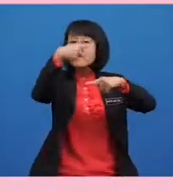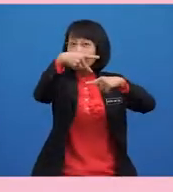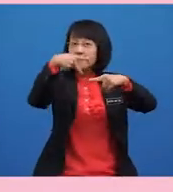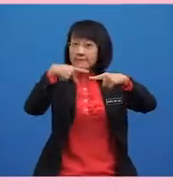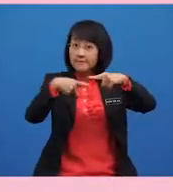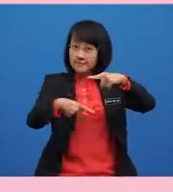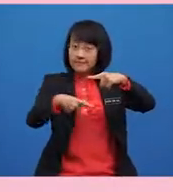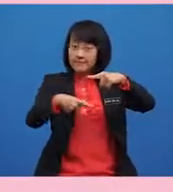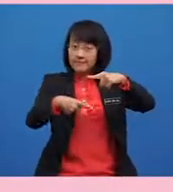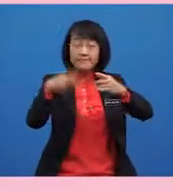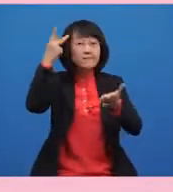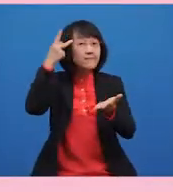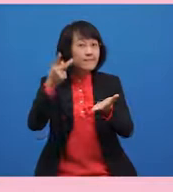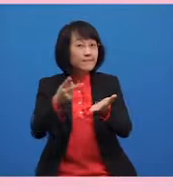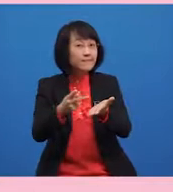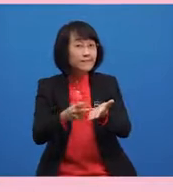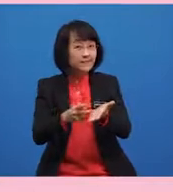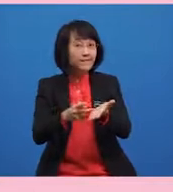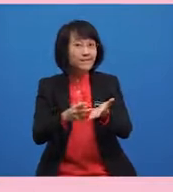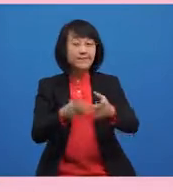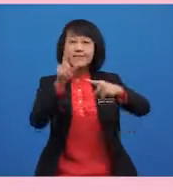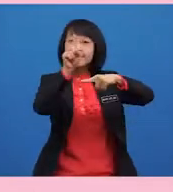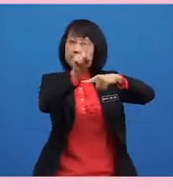pula dikenali sebagai